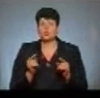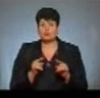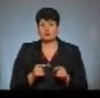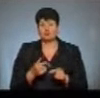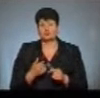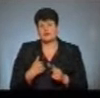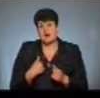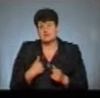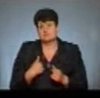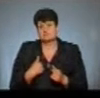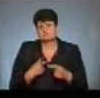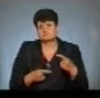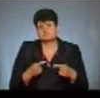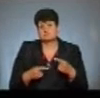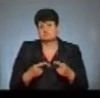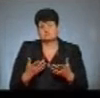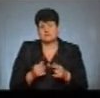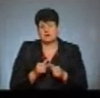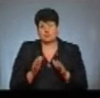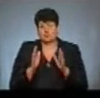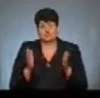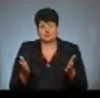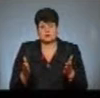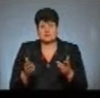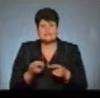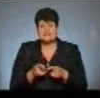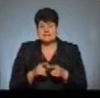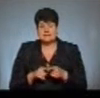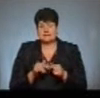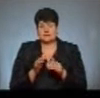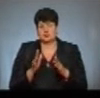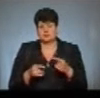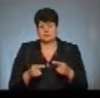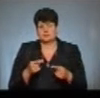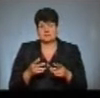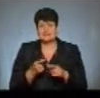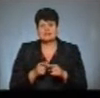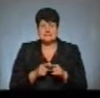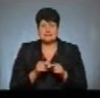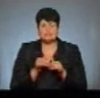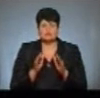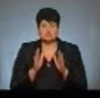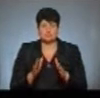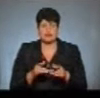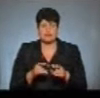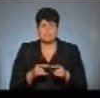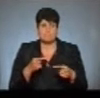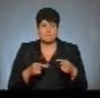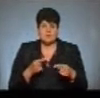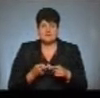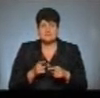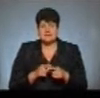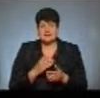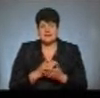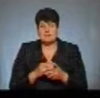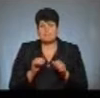до нас претензії тут фактично не може бути. Тобто це вже не підлягає оскарженню? Це не підлягає оскарженню, це не підлягає жодним там протестам, адже це є